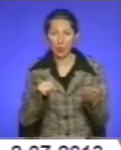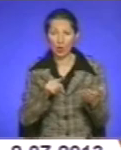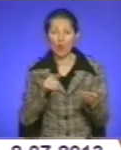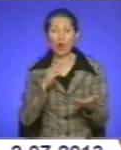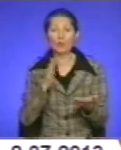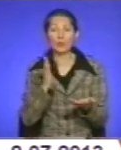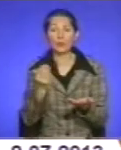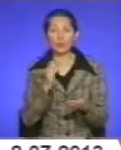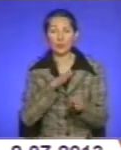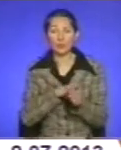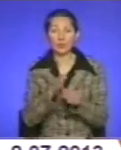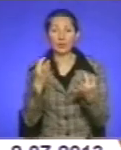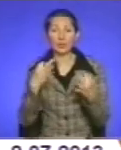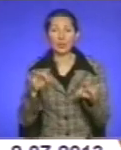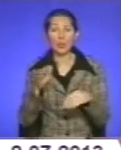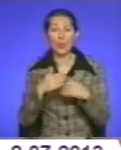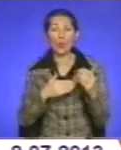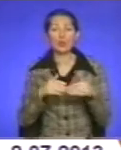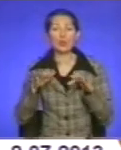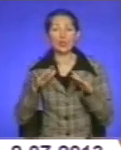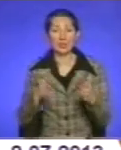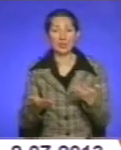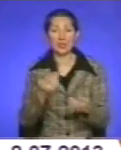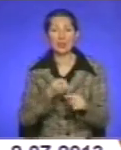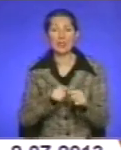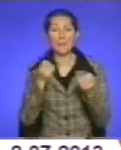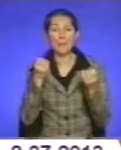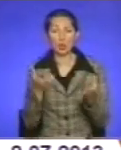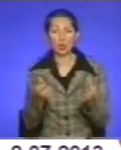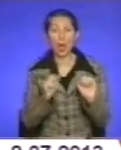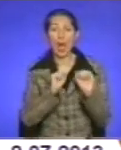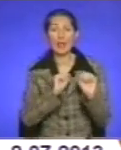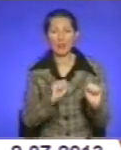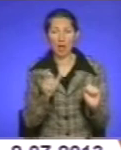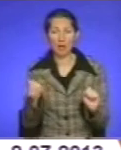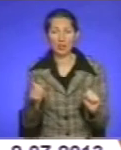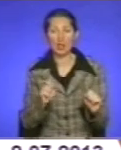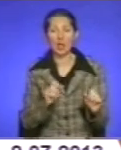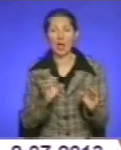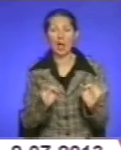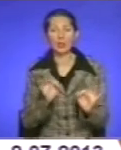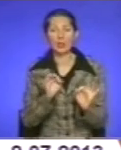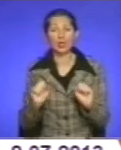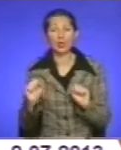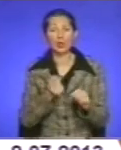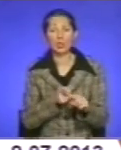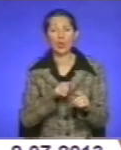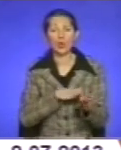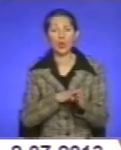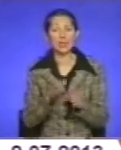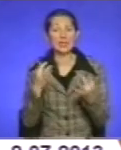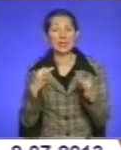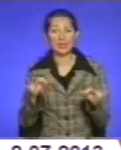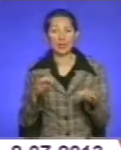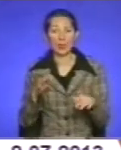і здійснюють незалежну професійну діяльність. Якщо це просто адвокат або арбітражний керуючий, який здійснює незалежну професійну діяльність, у